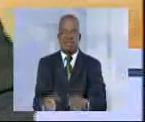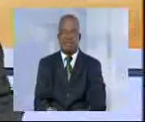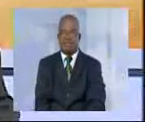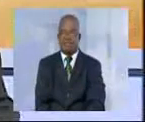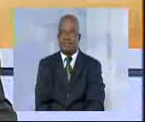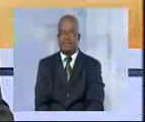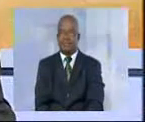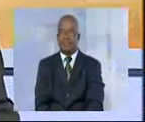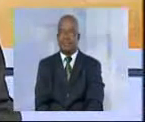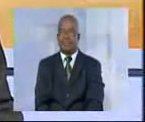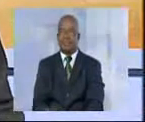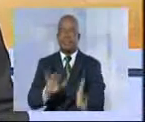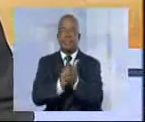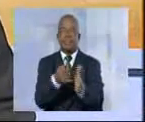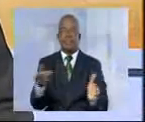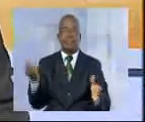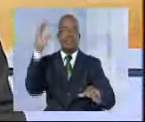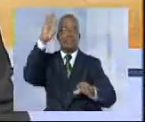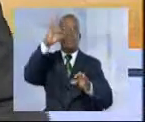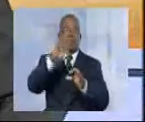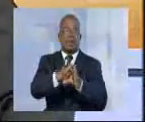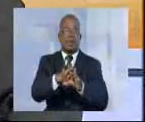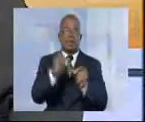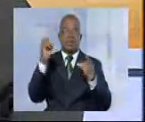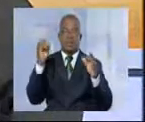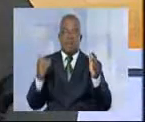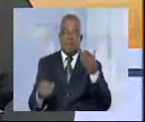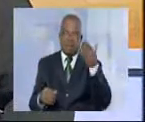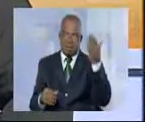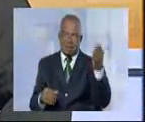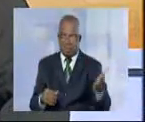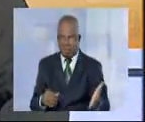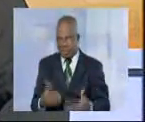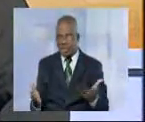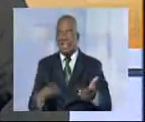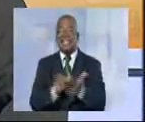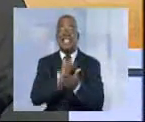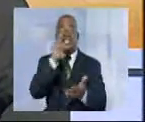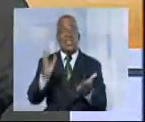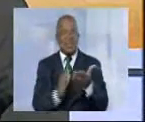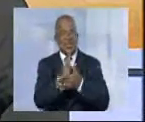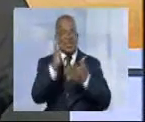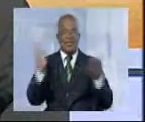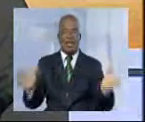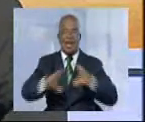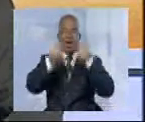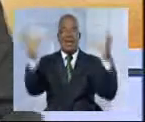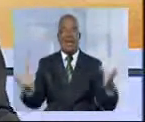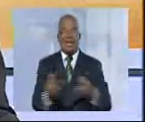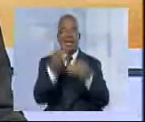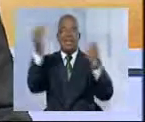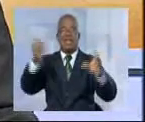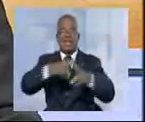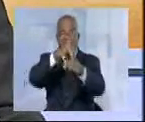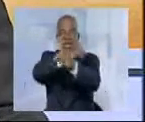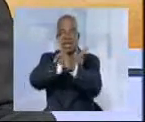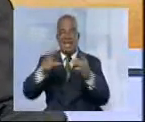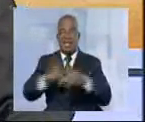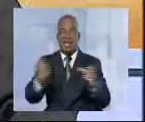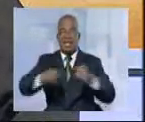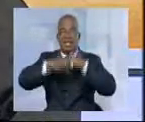Ces élections suscitent l'intérêt au-delà des frontières ivoiriennes. La commission d'observation électorale de la société